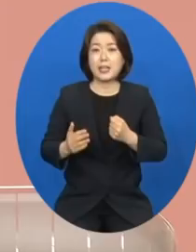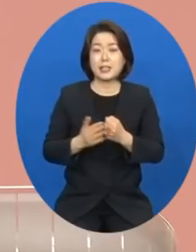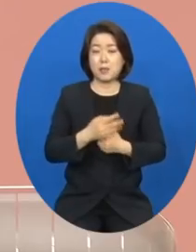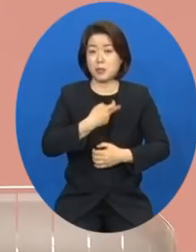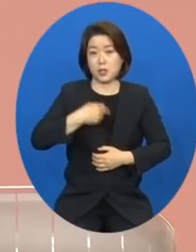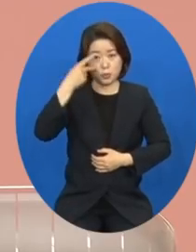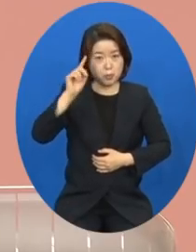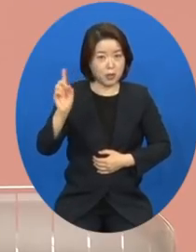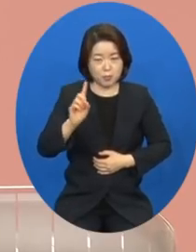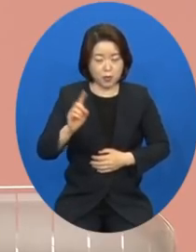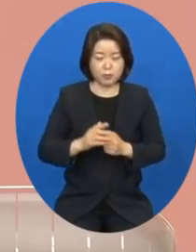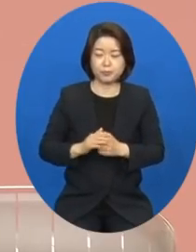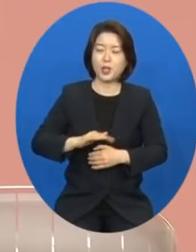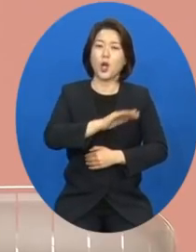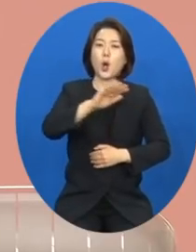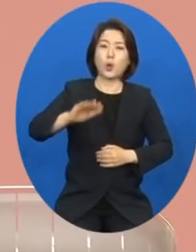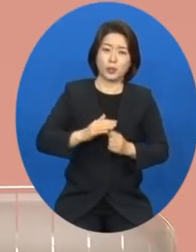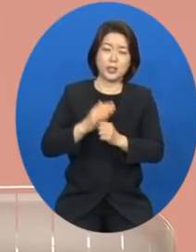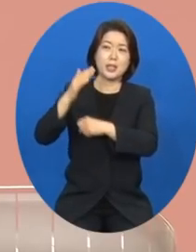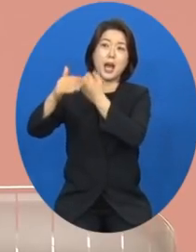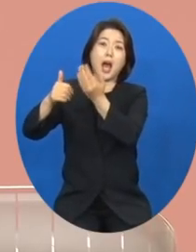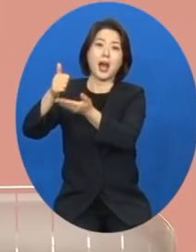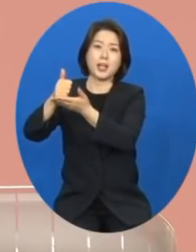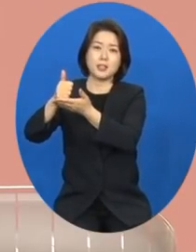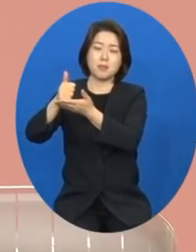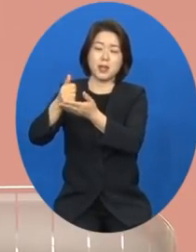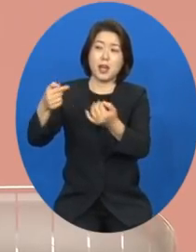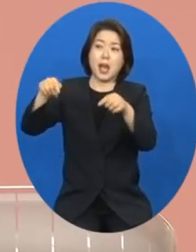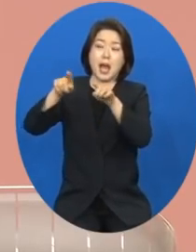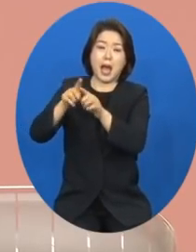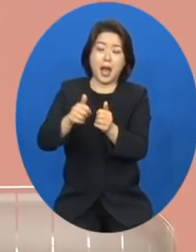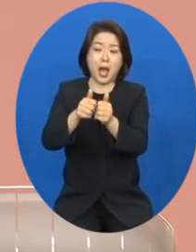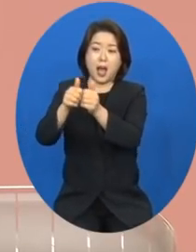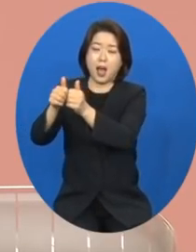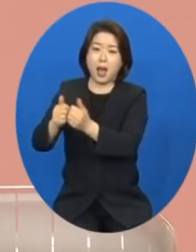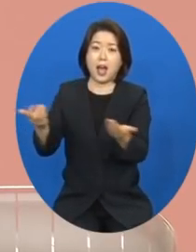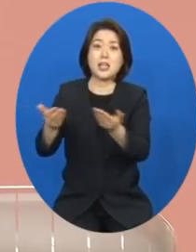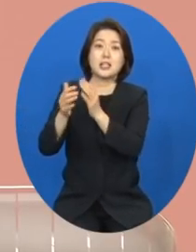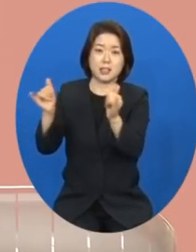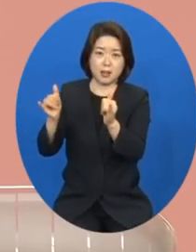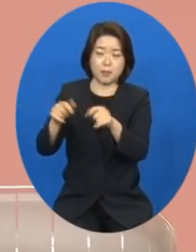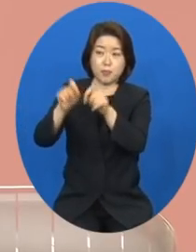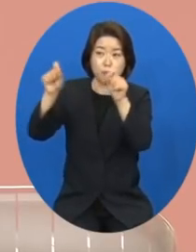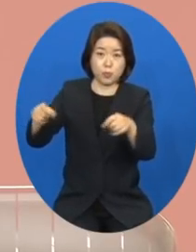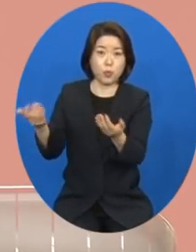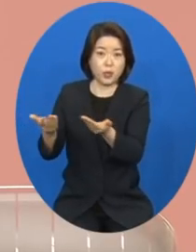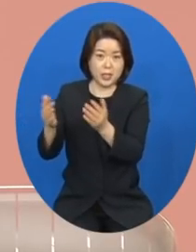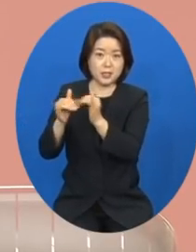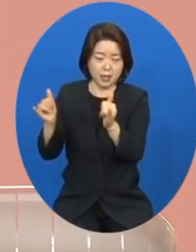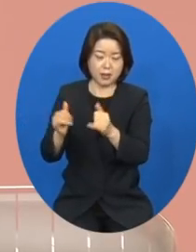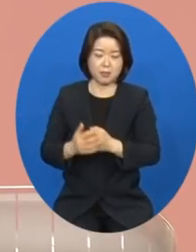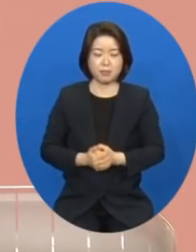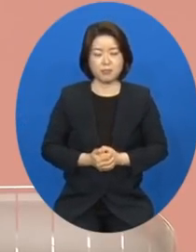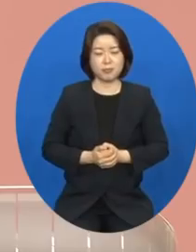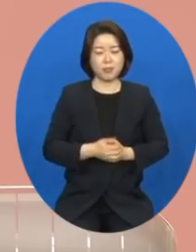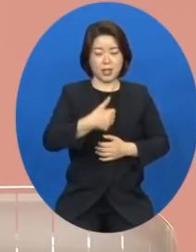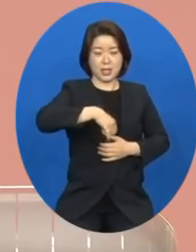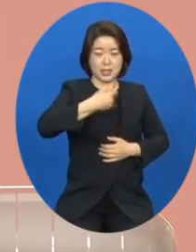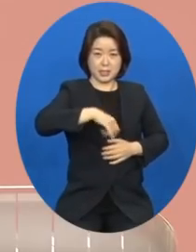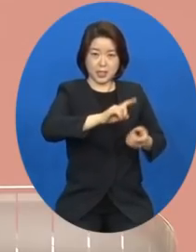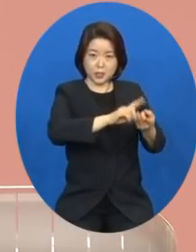변했습니다 우리는 하나님의 동역자 다 우리는 하나님의 동역자 다 그래서 자녀를 두고